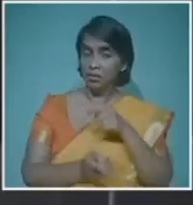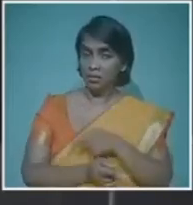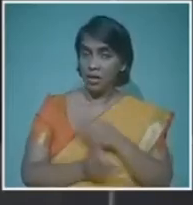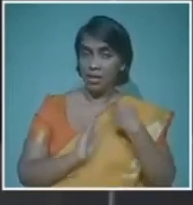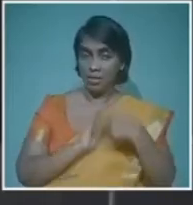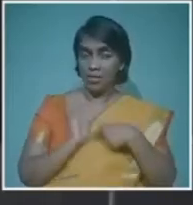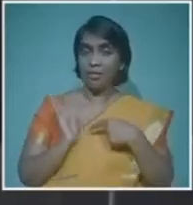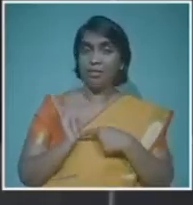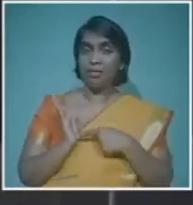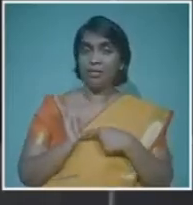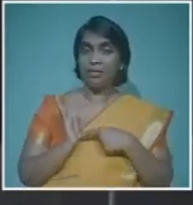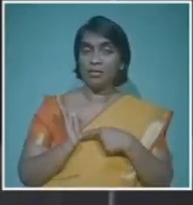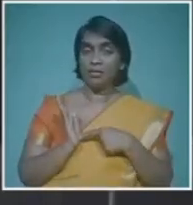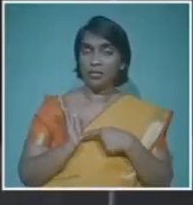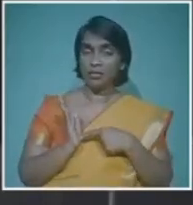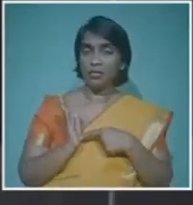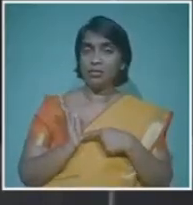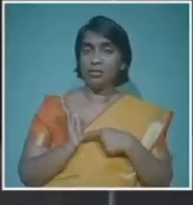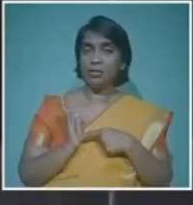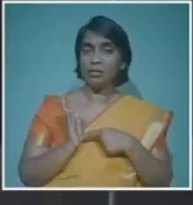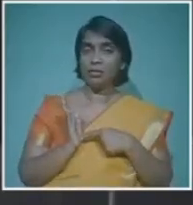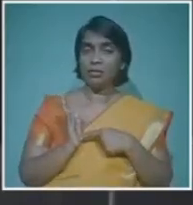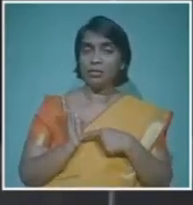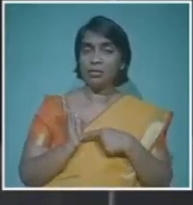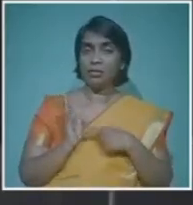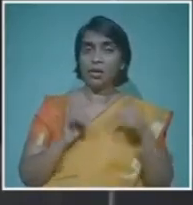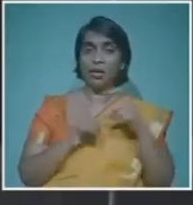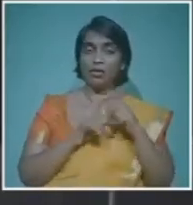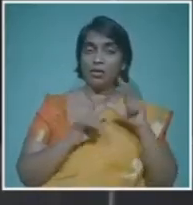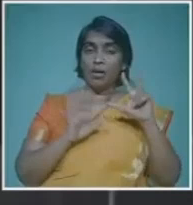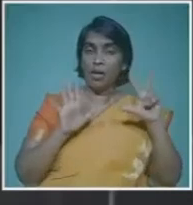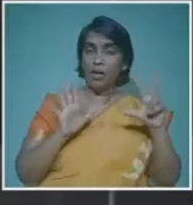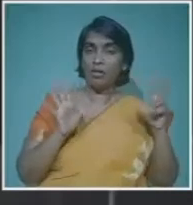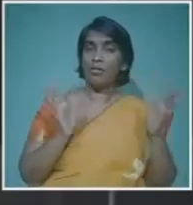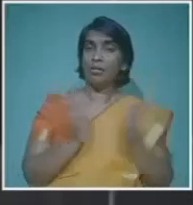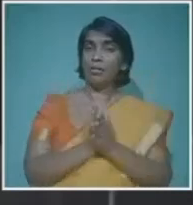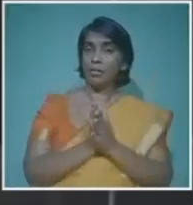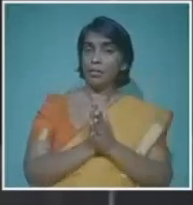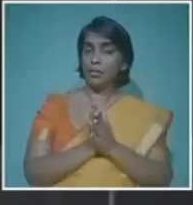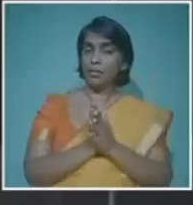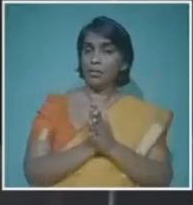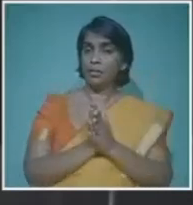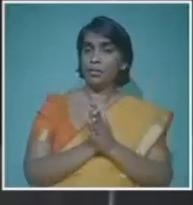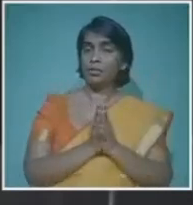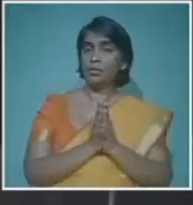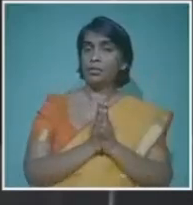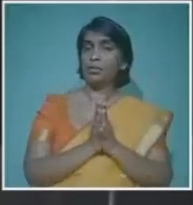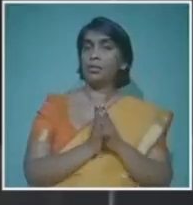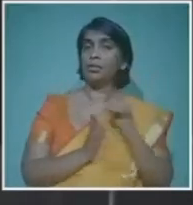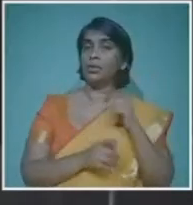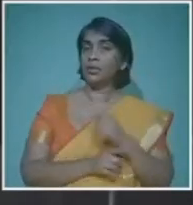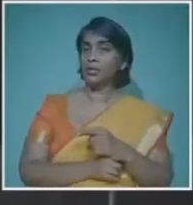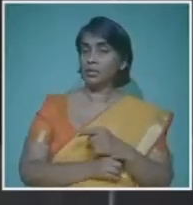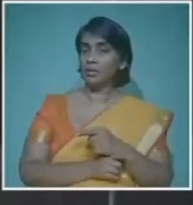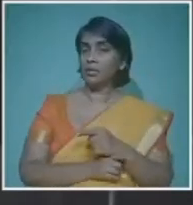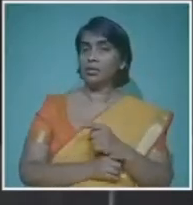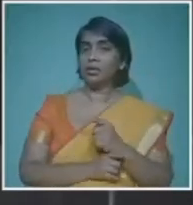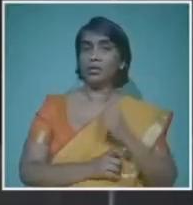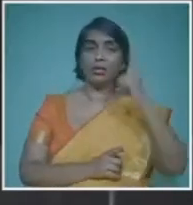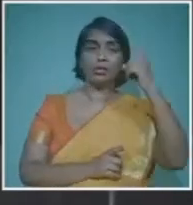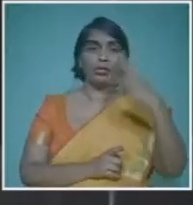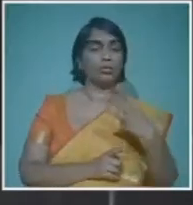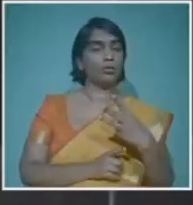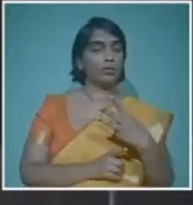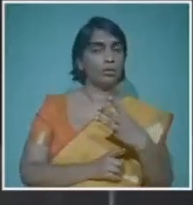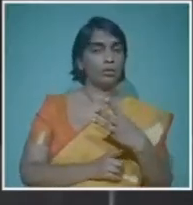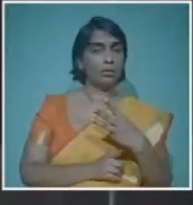මේ ඔබතුමාලා ඔය ගහපු ඩොලර් 8 මේ පාවිච්චි වෙන්නේ ලෝකල් හැන්ඩ්ලිං වලට එතකොට